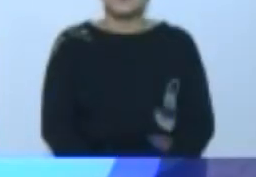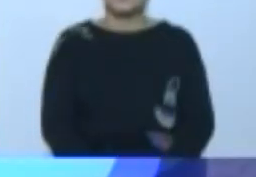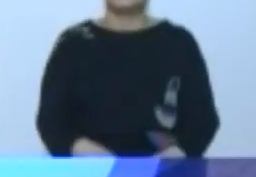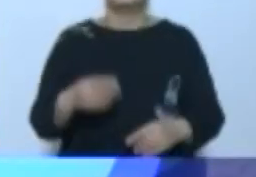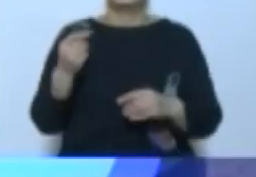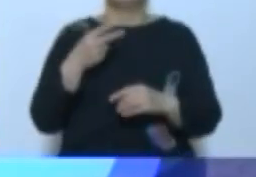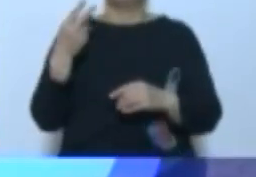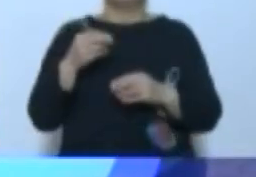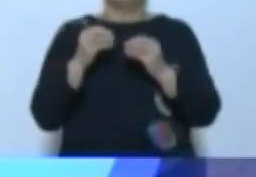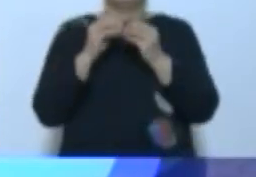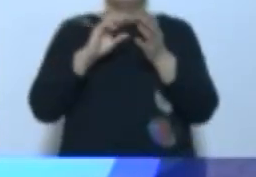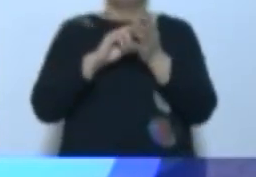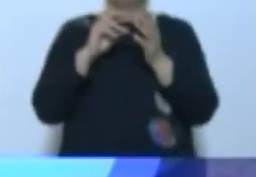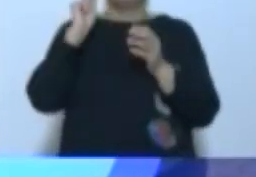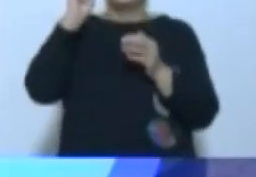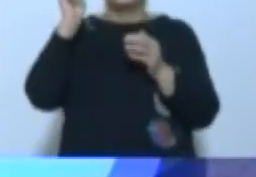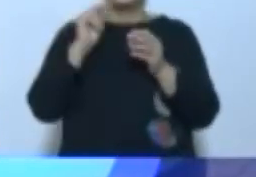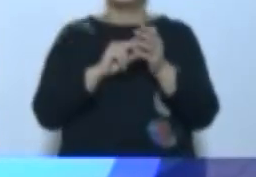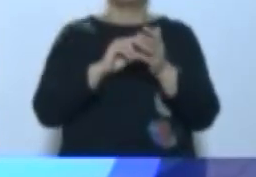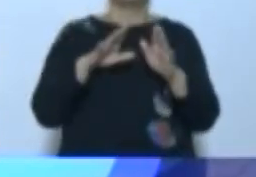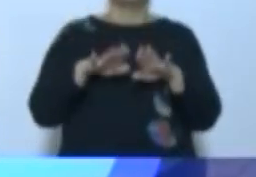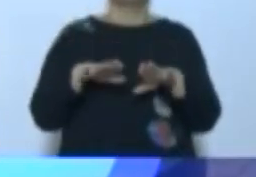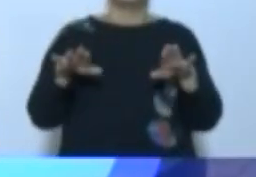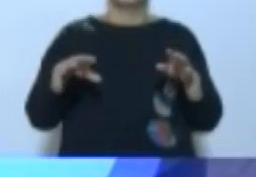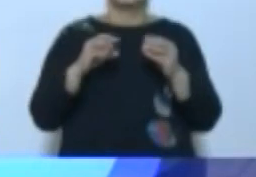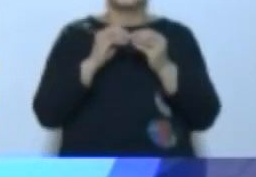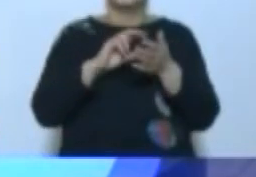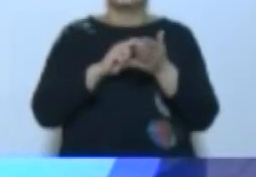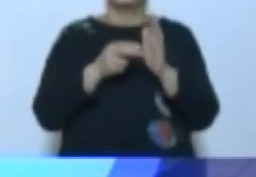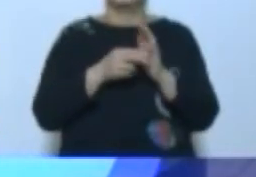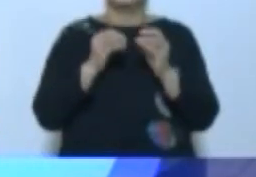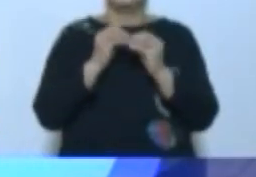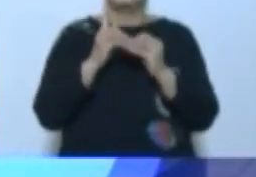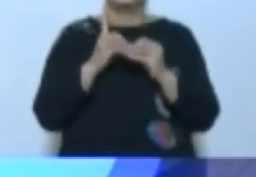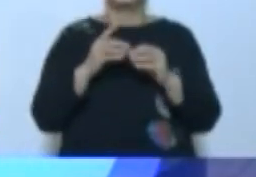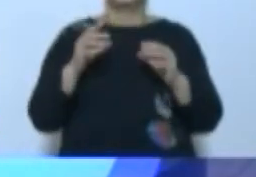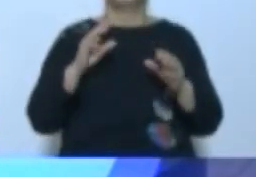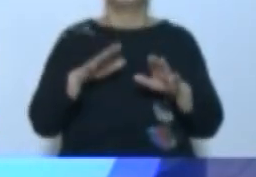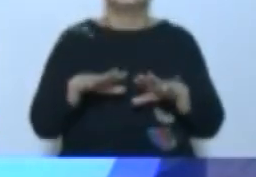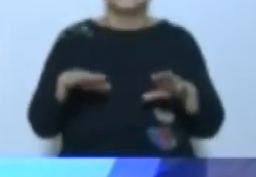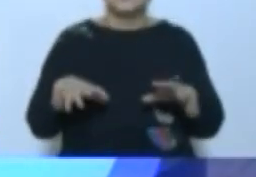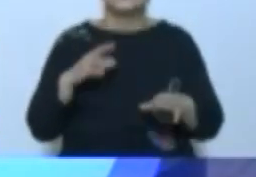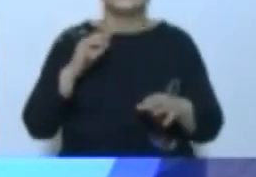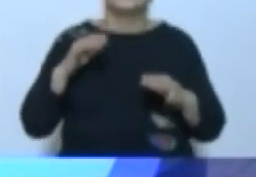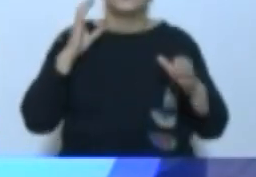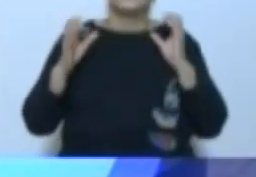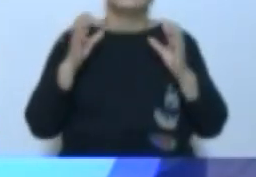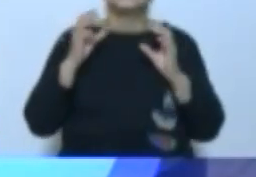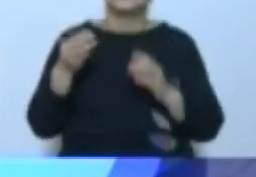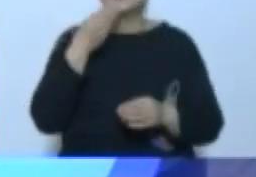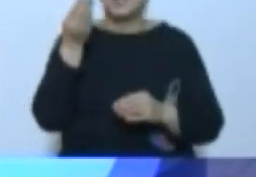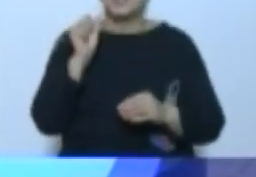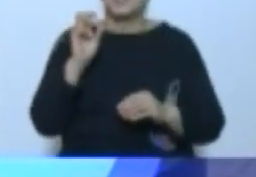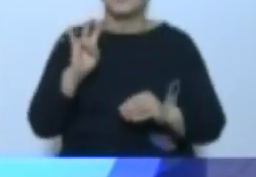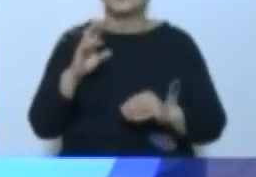Ученица 11 класса из Актау стала обладательницей гранта Международного университета в Шанхае. Китайско-американский вуз входит в число